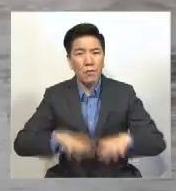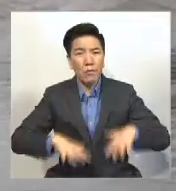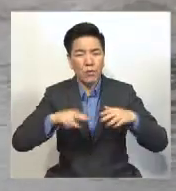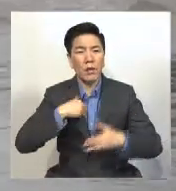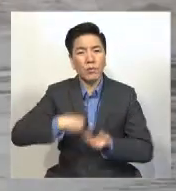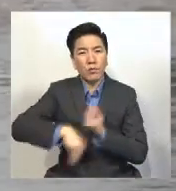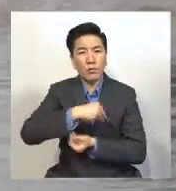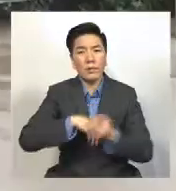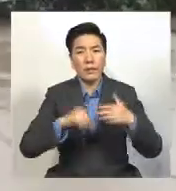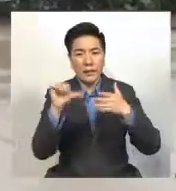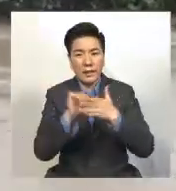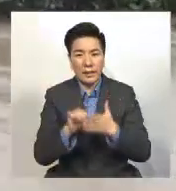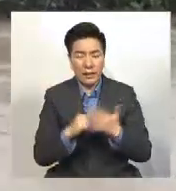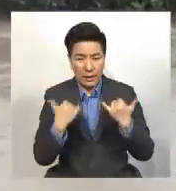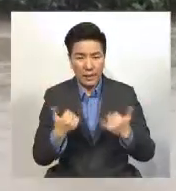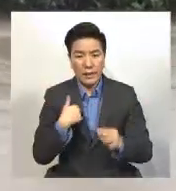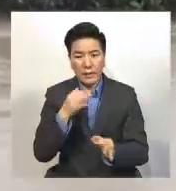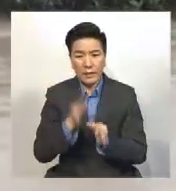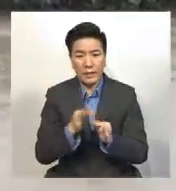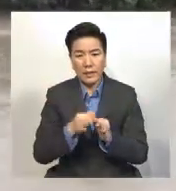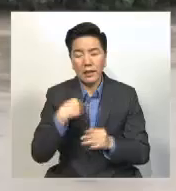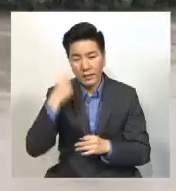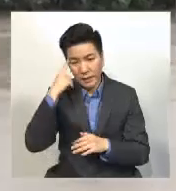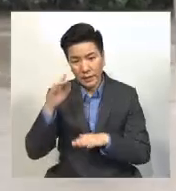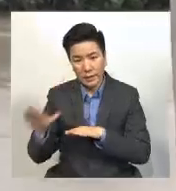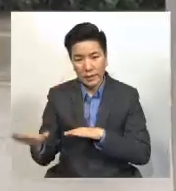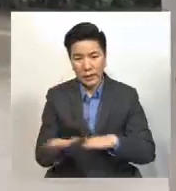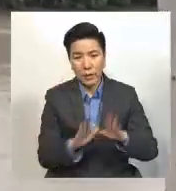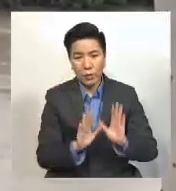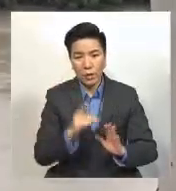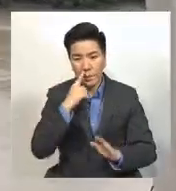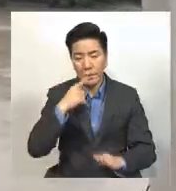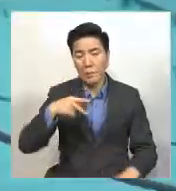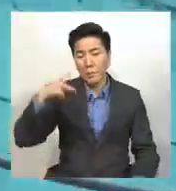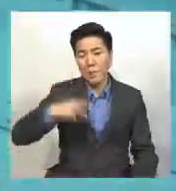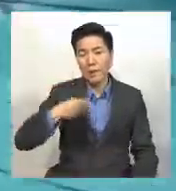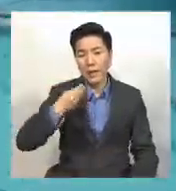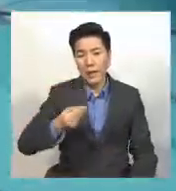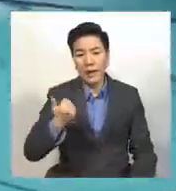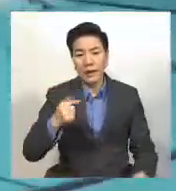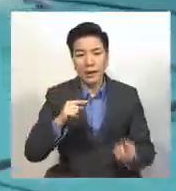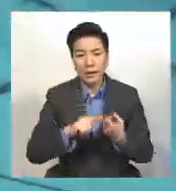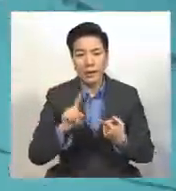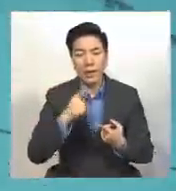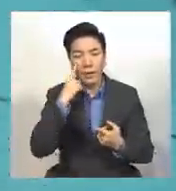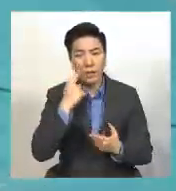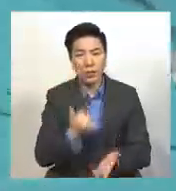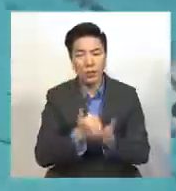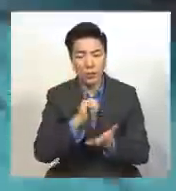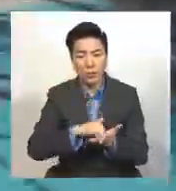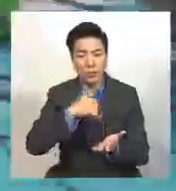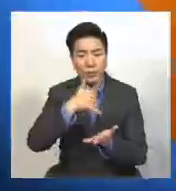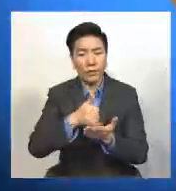สบภัยน้ำท่วมครั้งนี้ไปแล้วทางธนาคารเขามีการเตรียมสินเชื่ออัตราดอกเบี้ยพิเศษเอาไว้ด้วยนะคะเพื่อรองรับการ